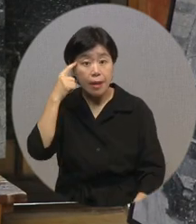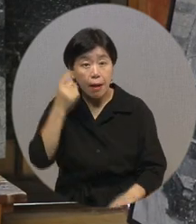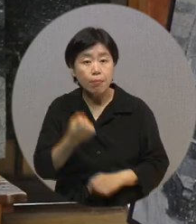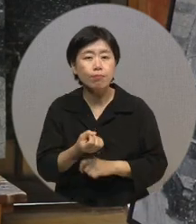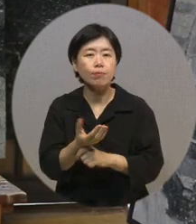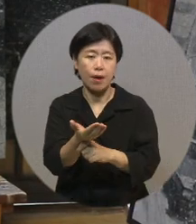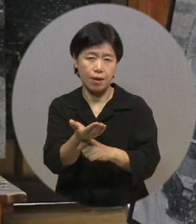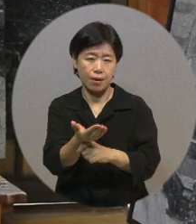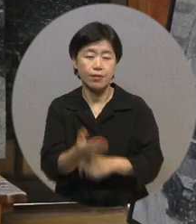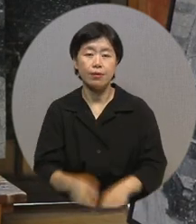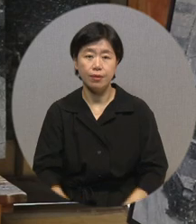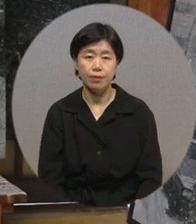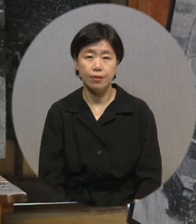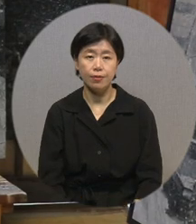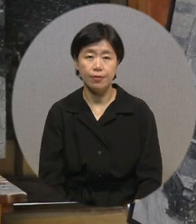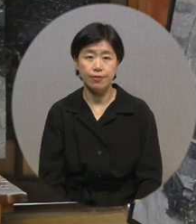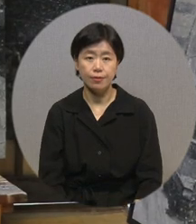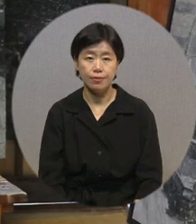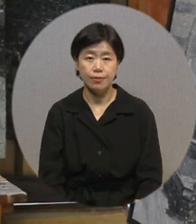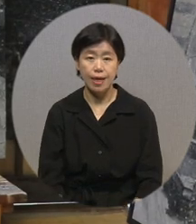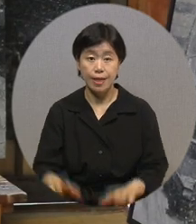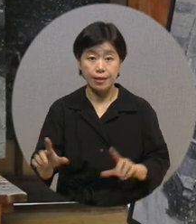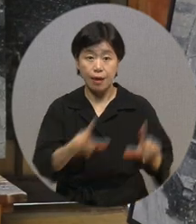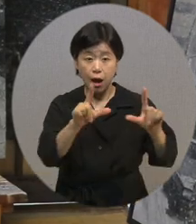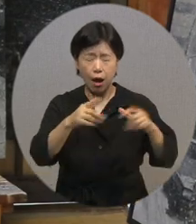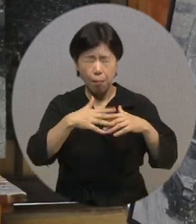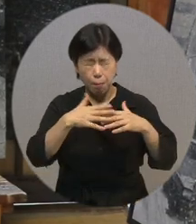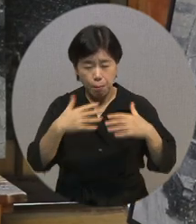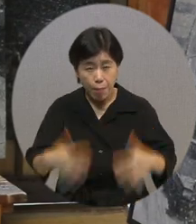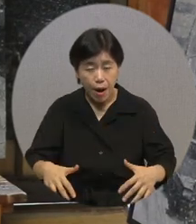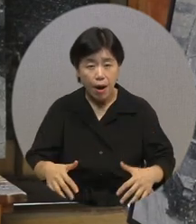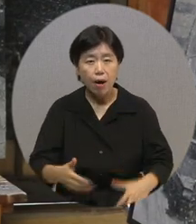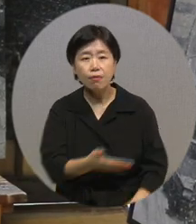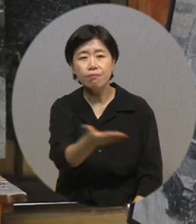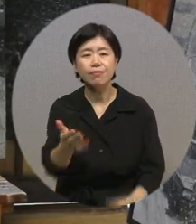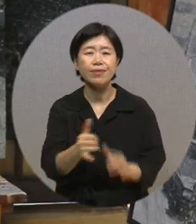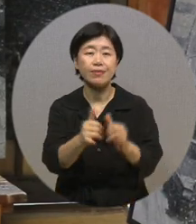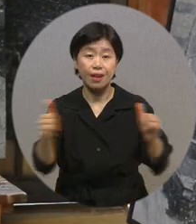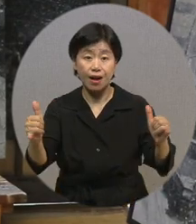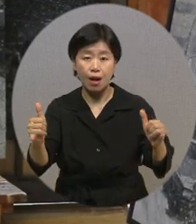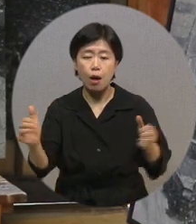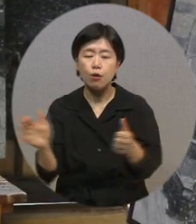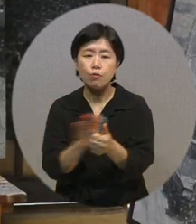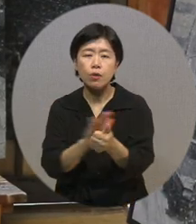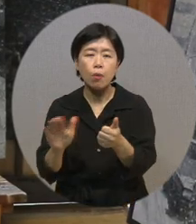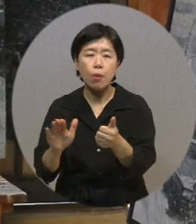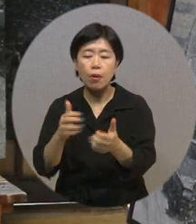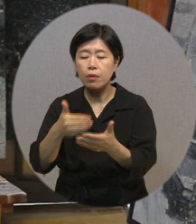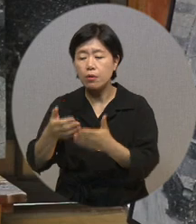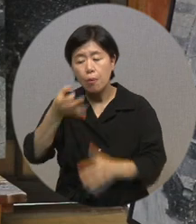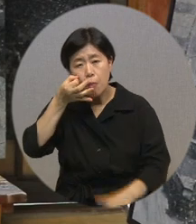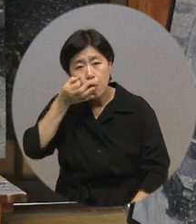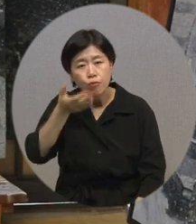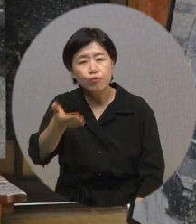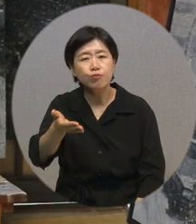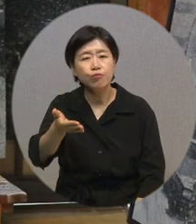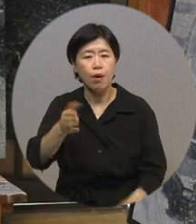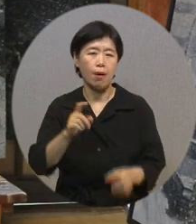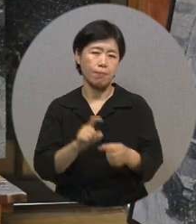이끌어내 끝에는 삶에 지친 영혼들에게 위로가 되길 바라는 마음으로